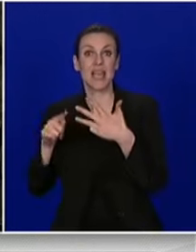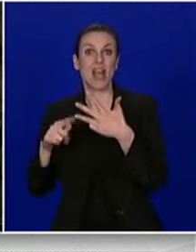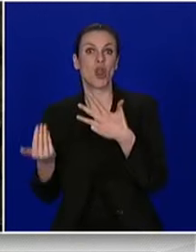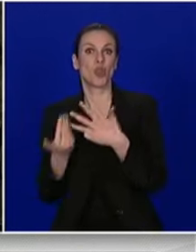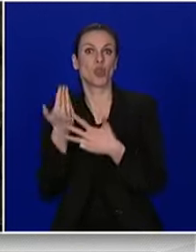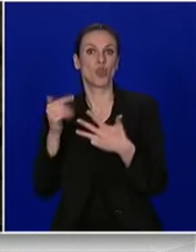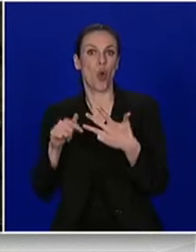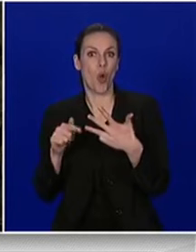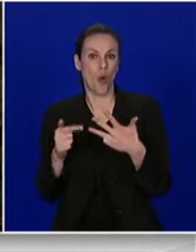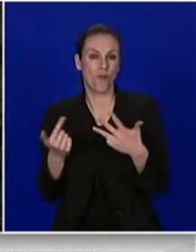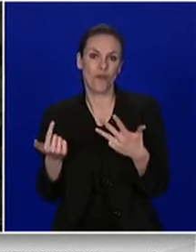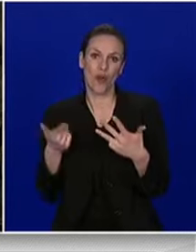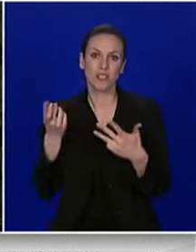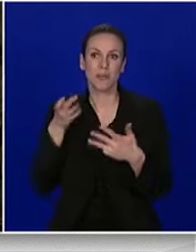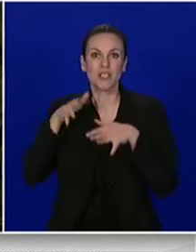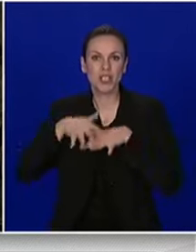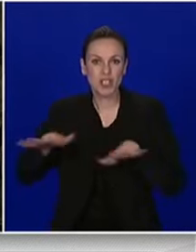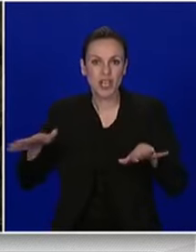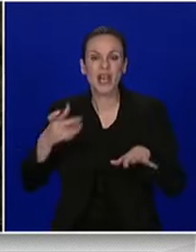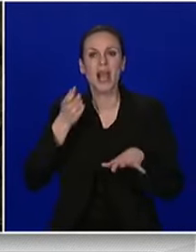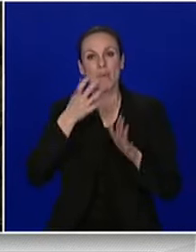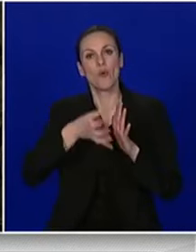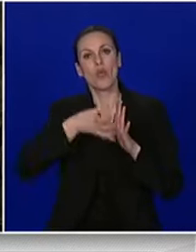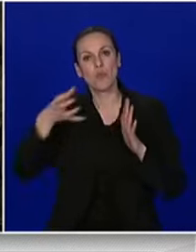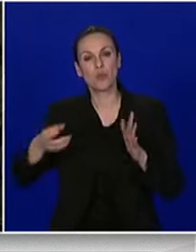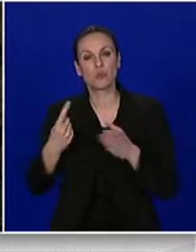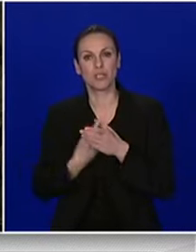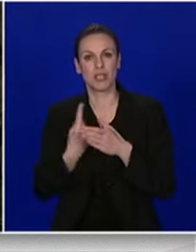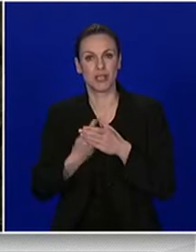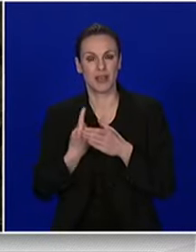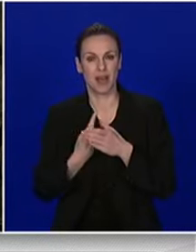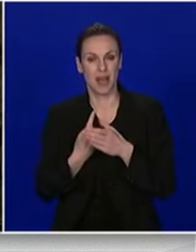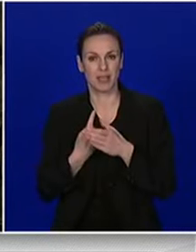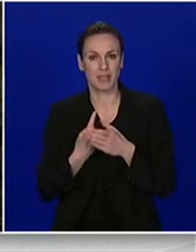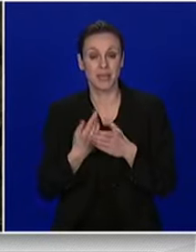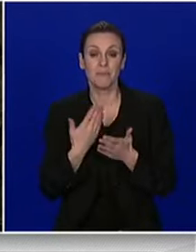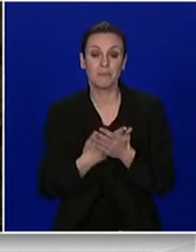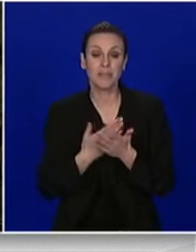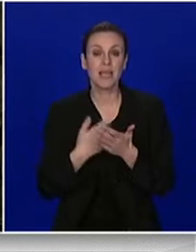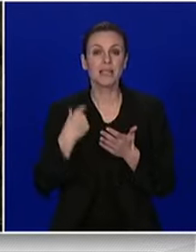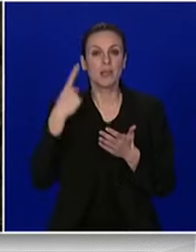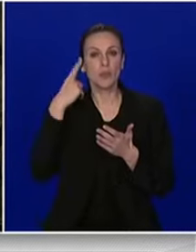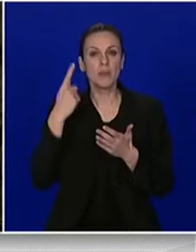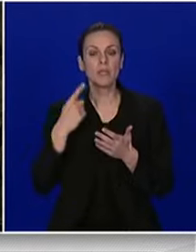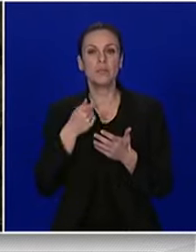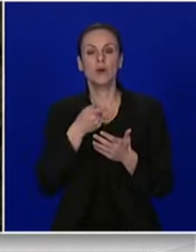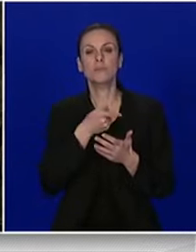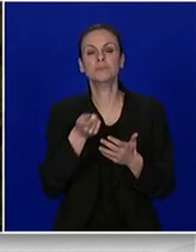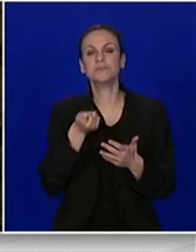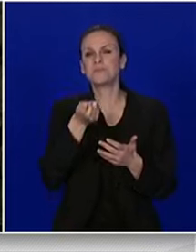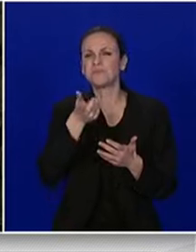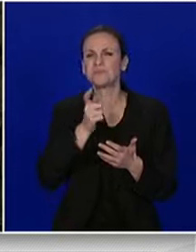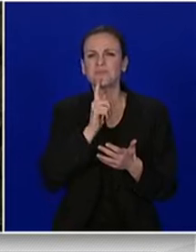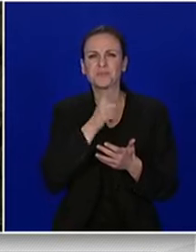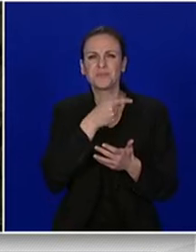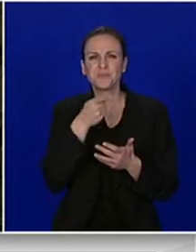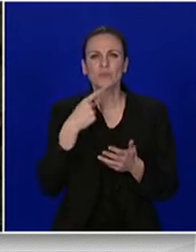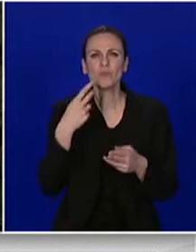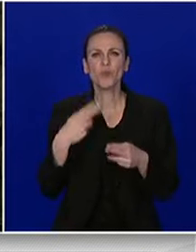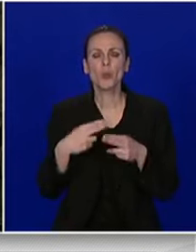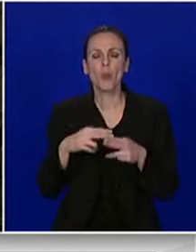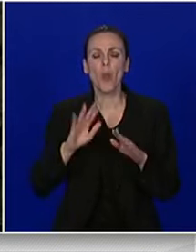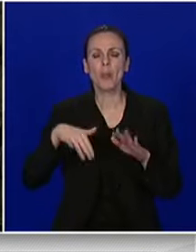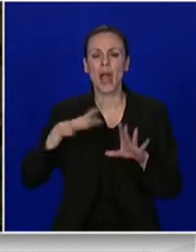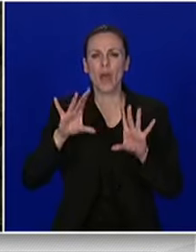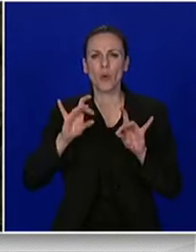nas koje se brže šire, i mislimo da onaj mali postotak osoba koji oboli nakon 10. dana